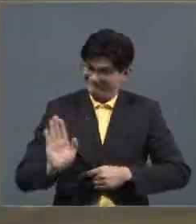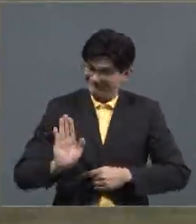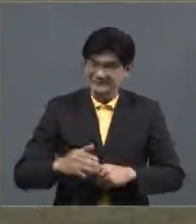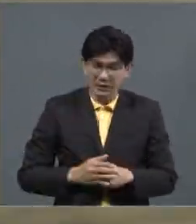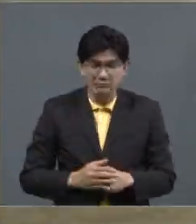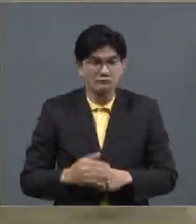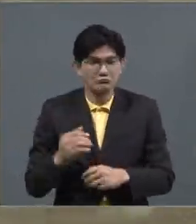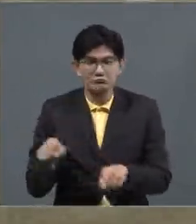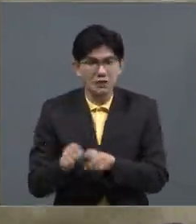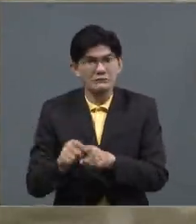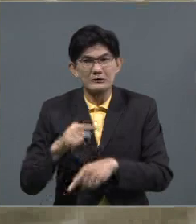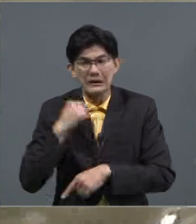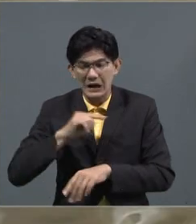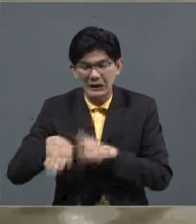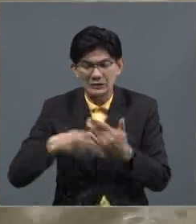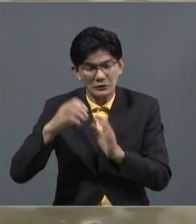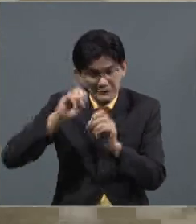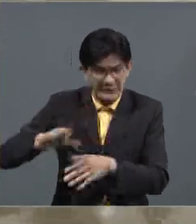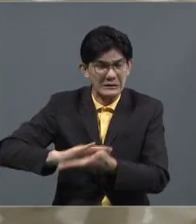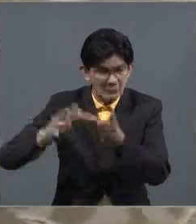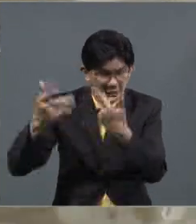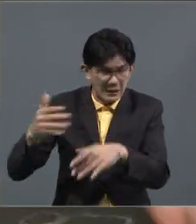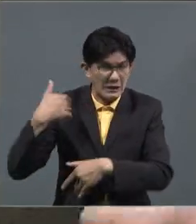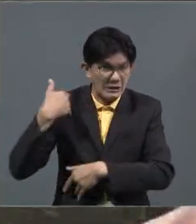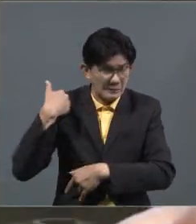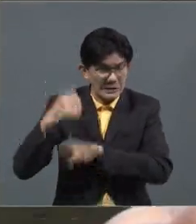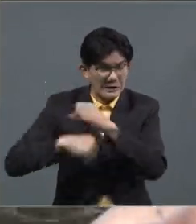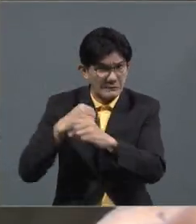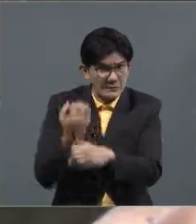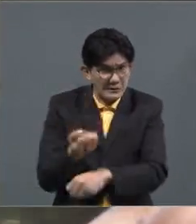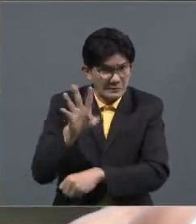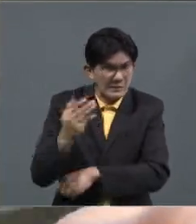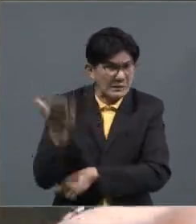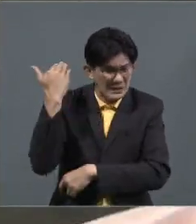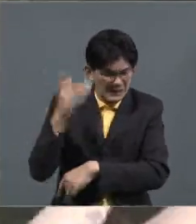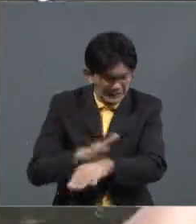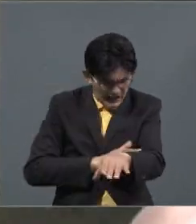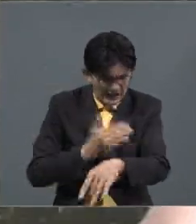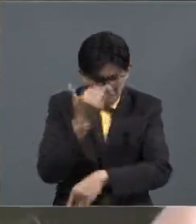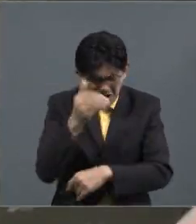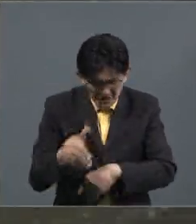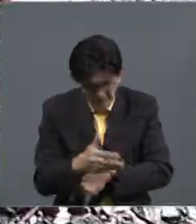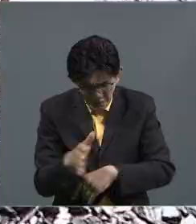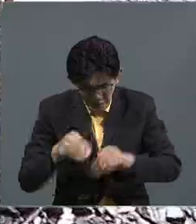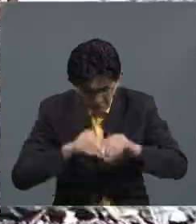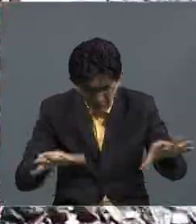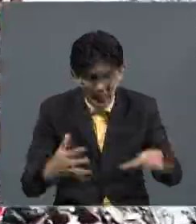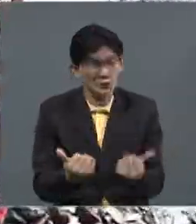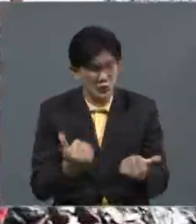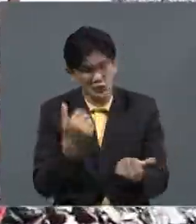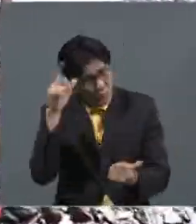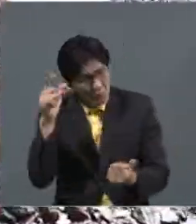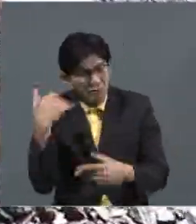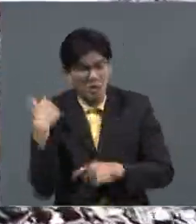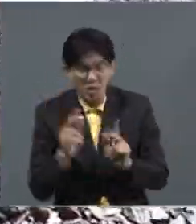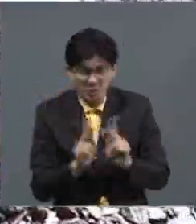เนี่ยเขาทำลายไปเรียบร้อยแล้วส่งซากมาให้เรียบร้อยแล้วตั้ง14ปีแล้วทำไมเพิ่งจะมาระบาดตอนนี้ใช่ไหมฮะเพราะฉะนั้นเนี่ยทางกรรมธิการบอกเอามา